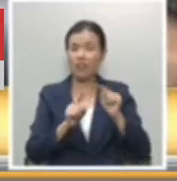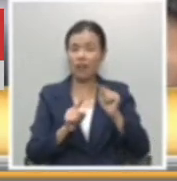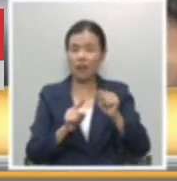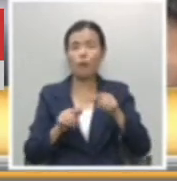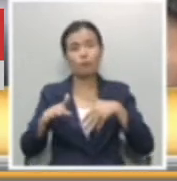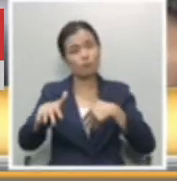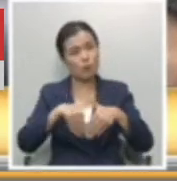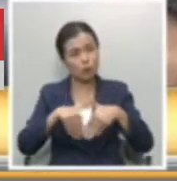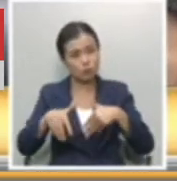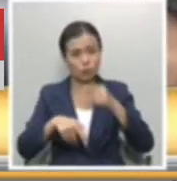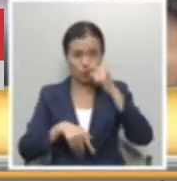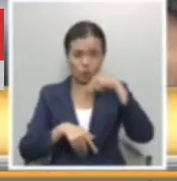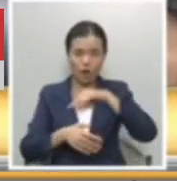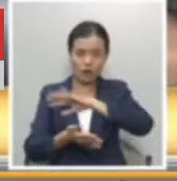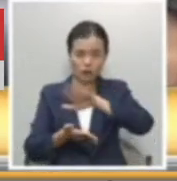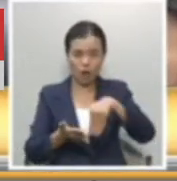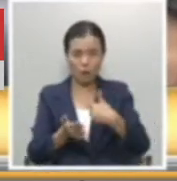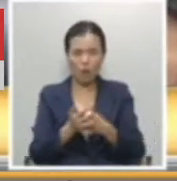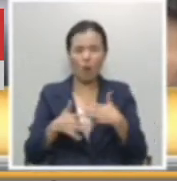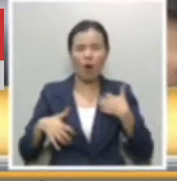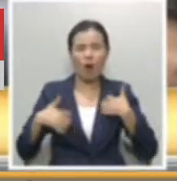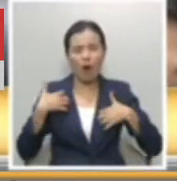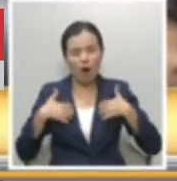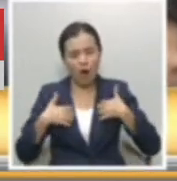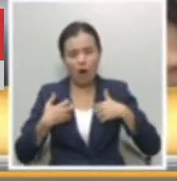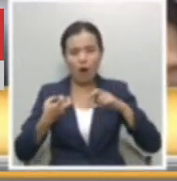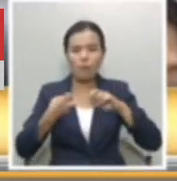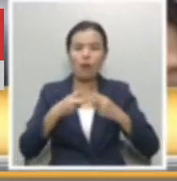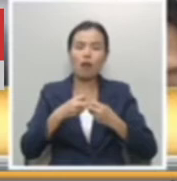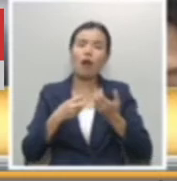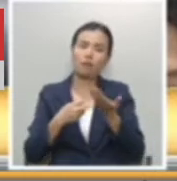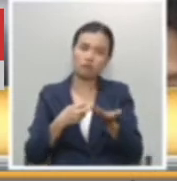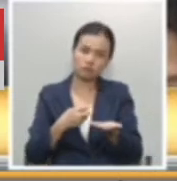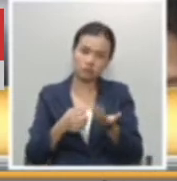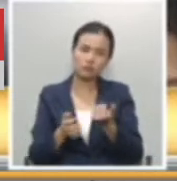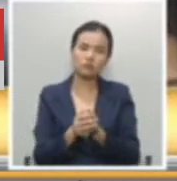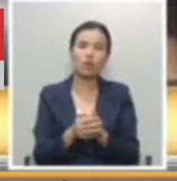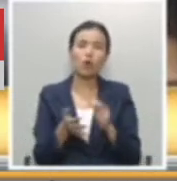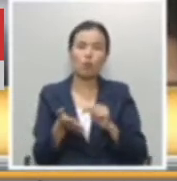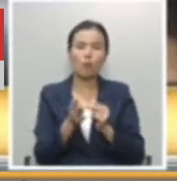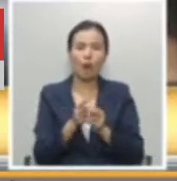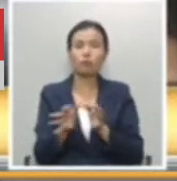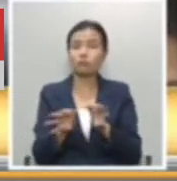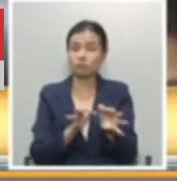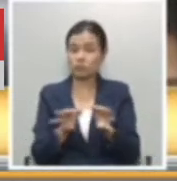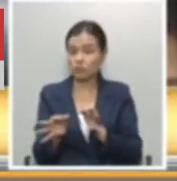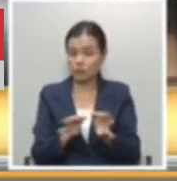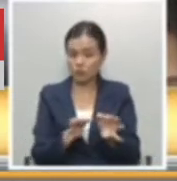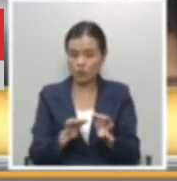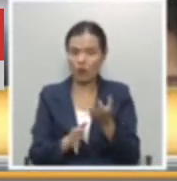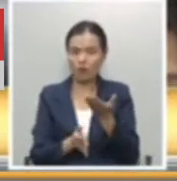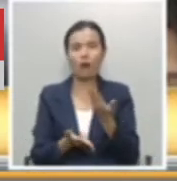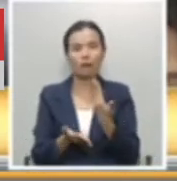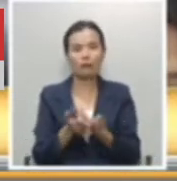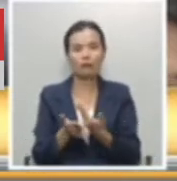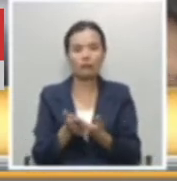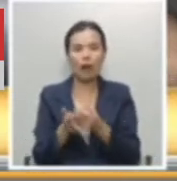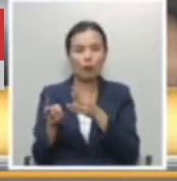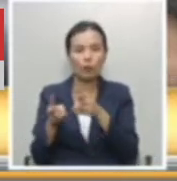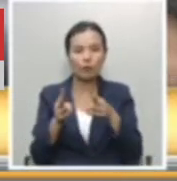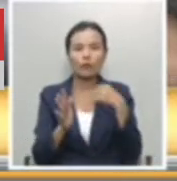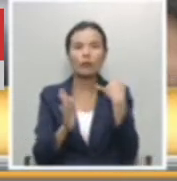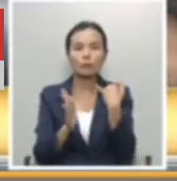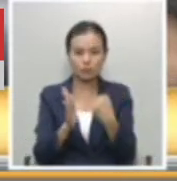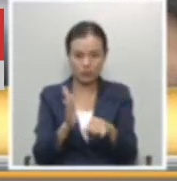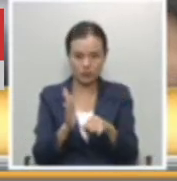องประชาชนคนไทยทั้งประเทศกำลังลำบากเนี่ยสิ่งเหล่านี้แหละครับเป็นตัวที่ต้องชี้ครับว่าท่านใช้เงินผิดประเภทจริง